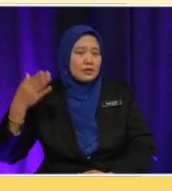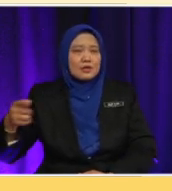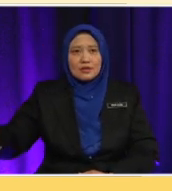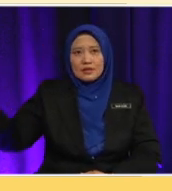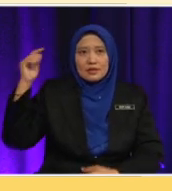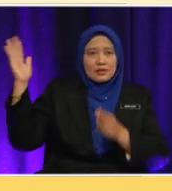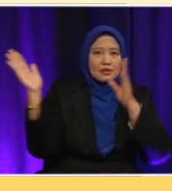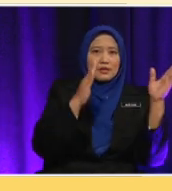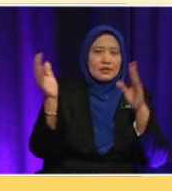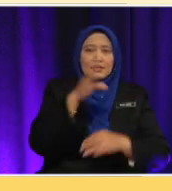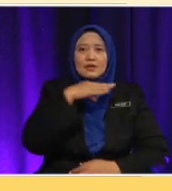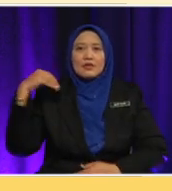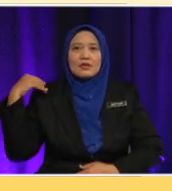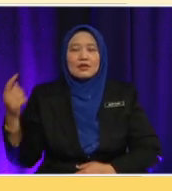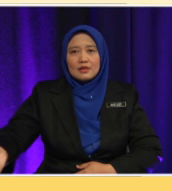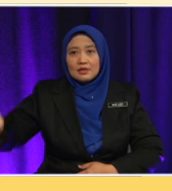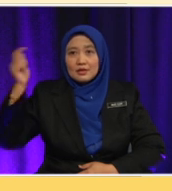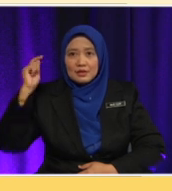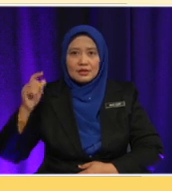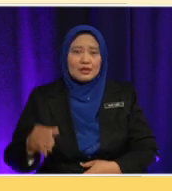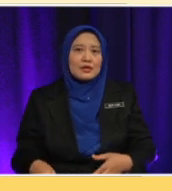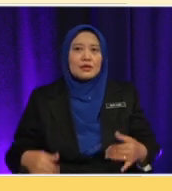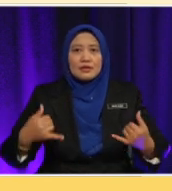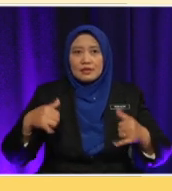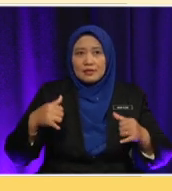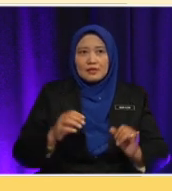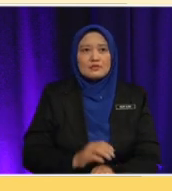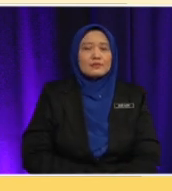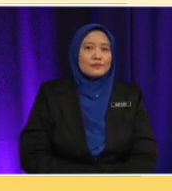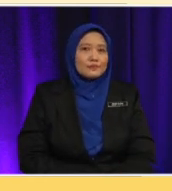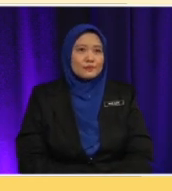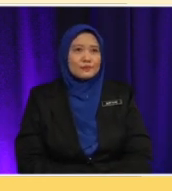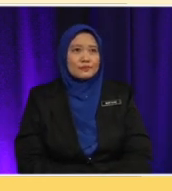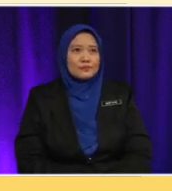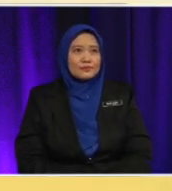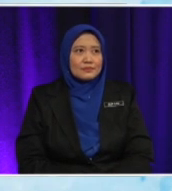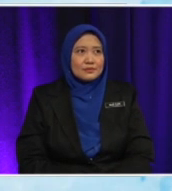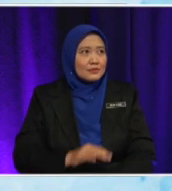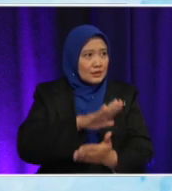tenaga kinetik Oke belanja-belanja semua daya ingat lagi kan